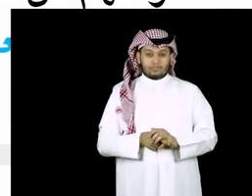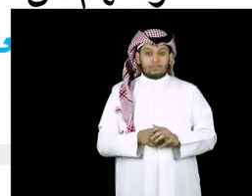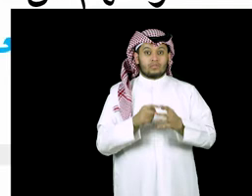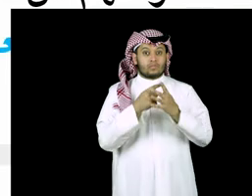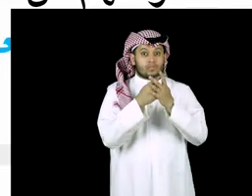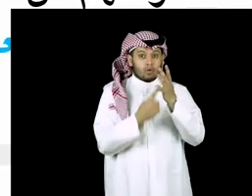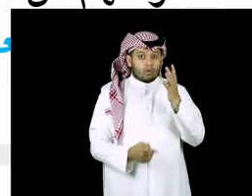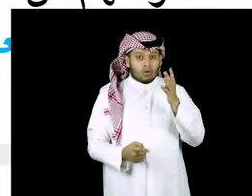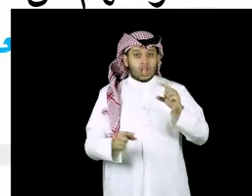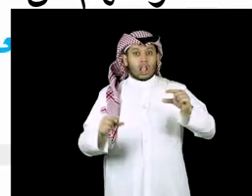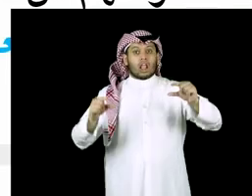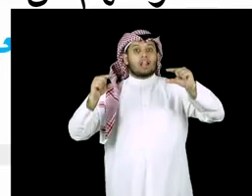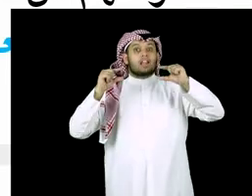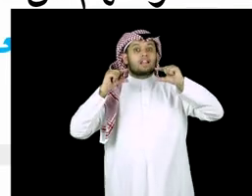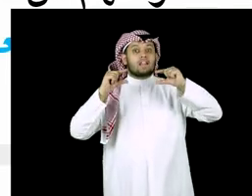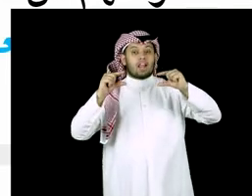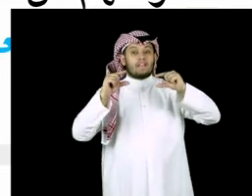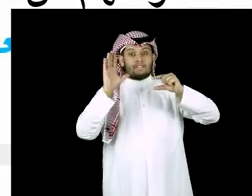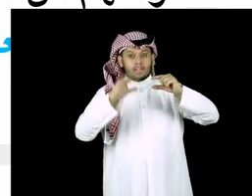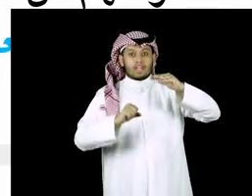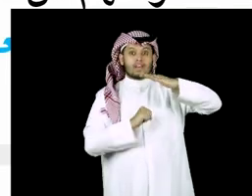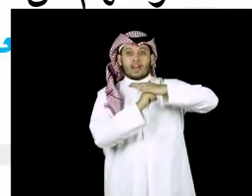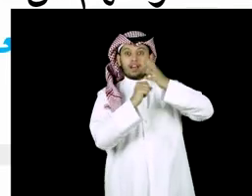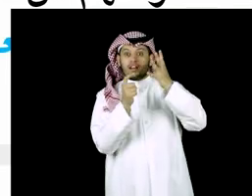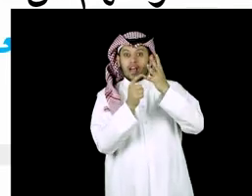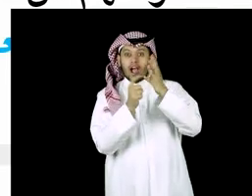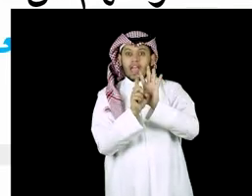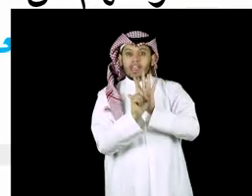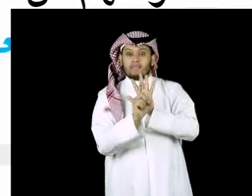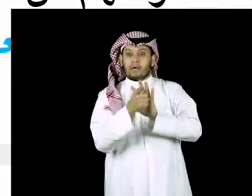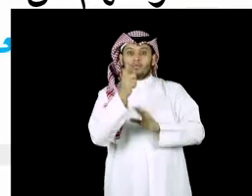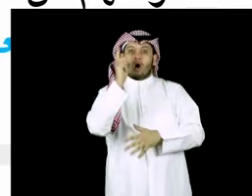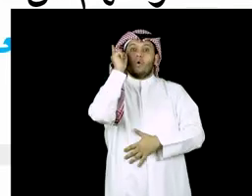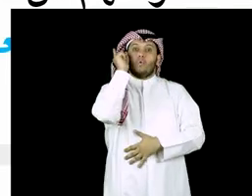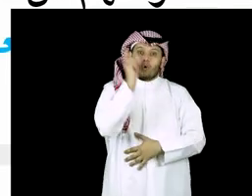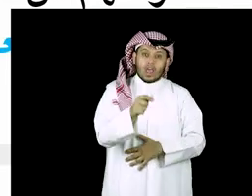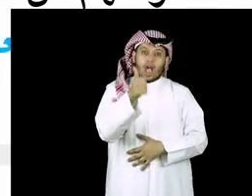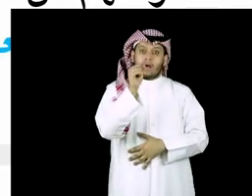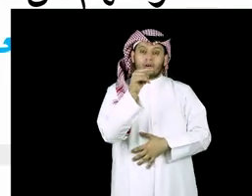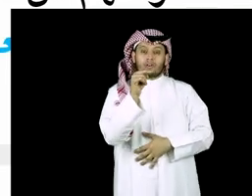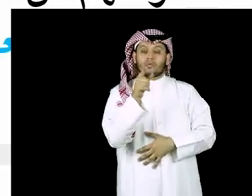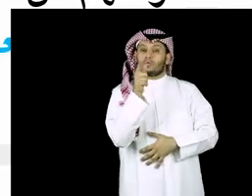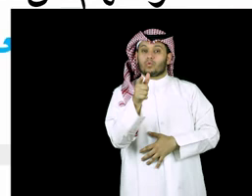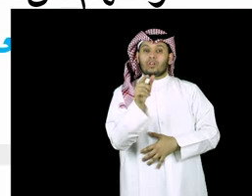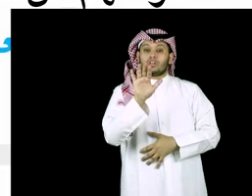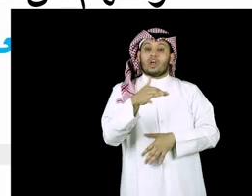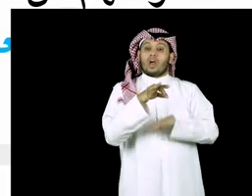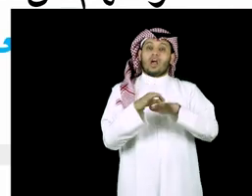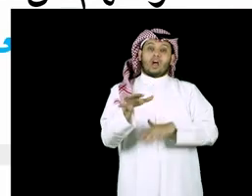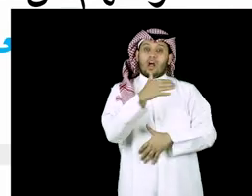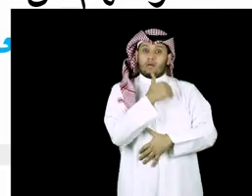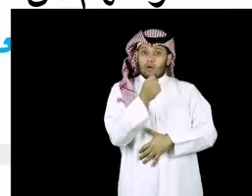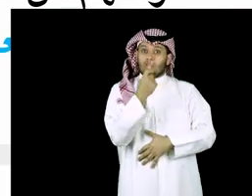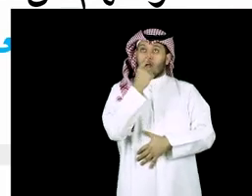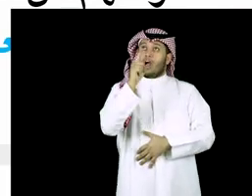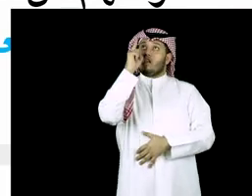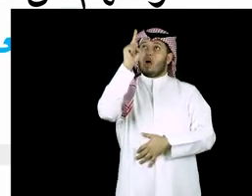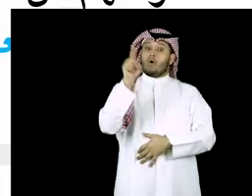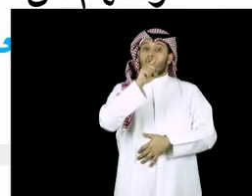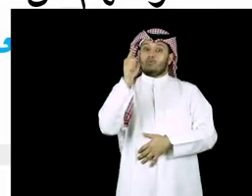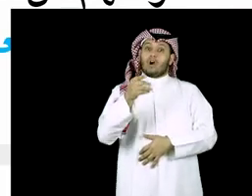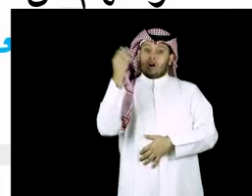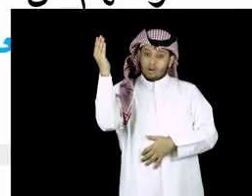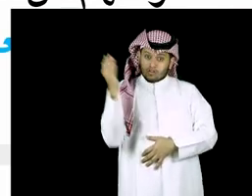والدليل على الركن الرابع ولي الأمر: يا أيها الذين آمنوا أطيعوا الله وأطيعوا